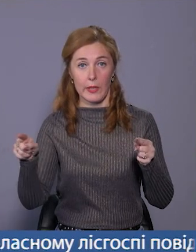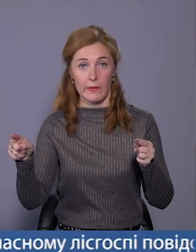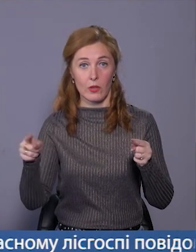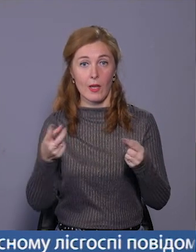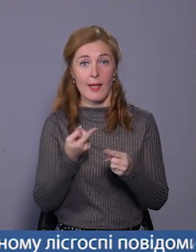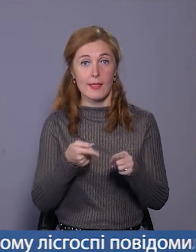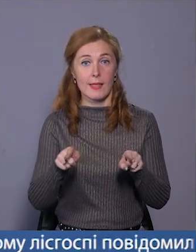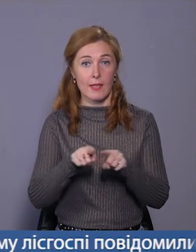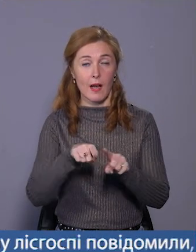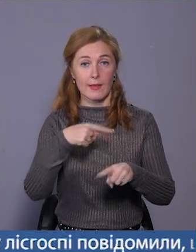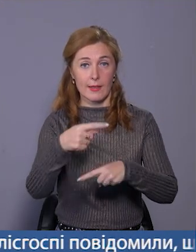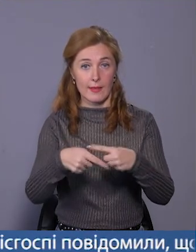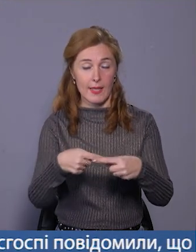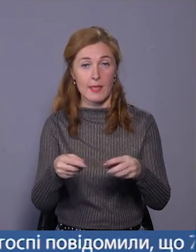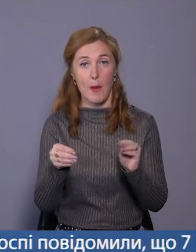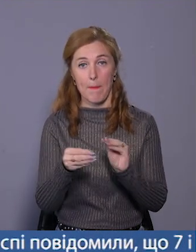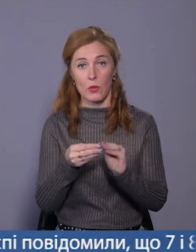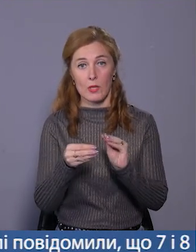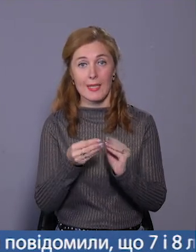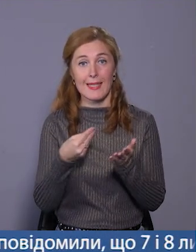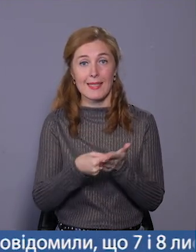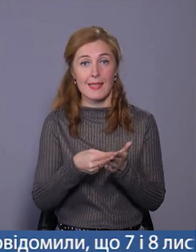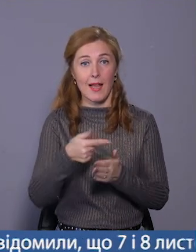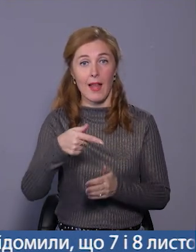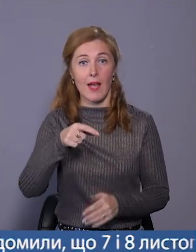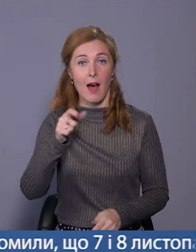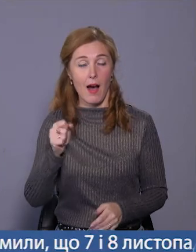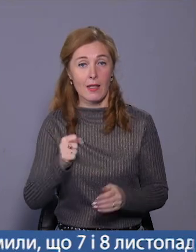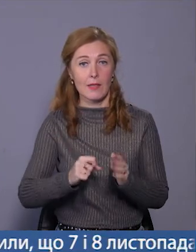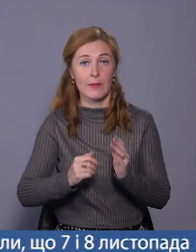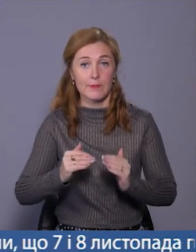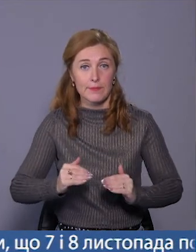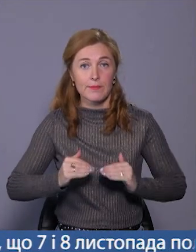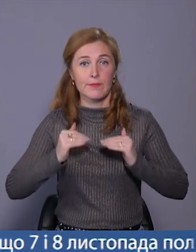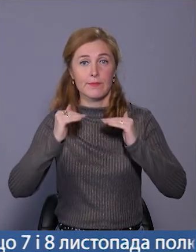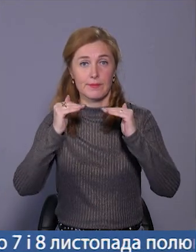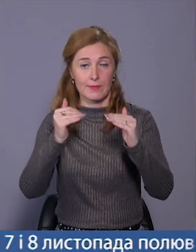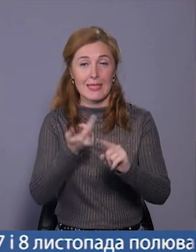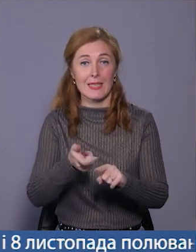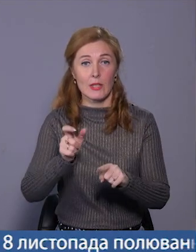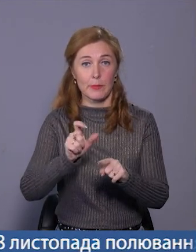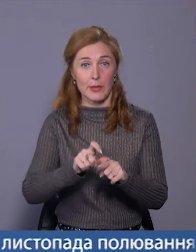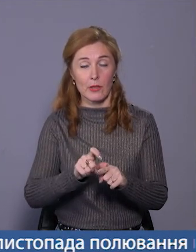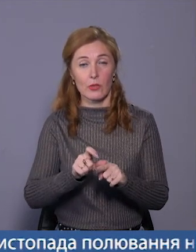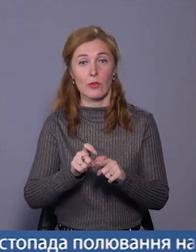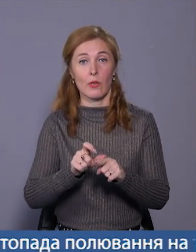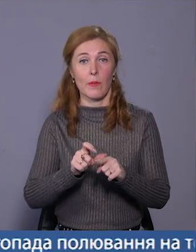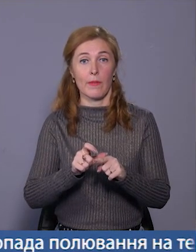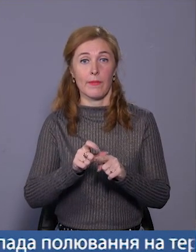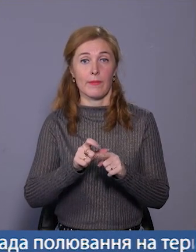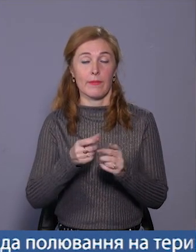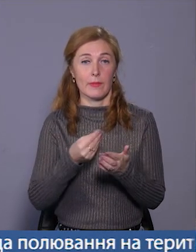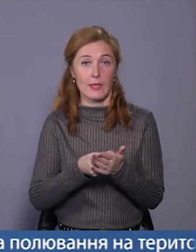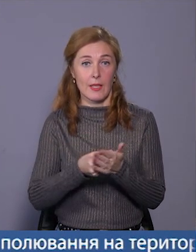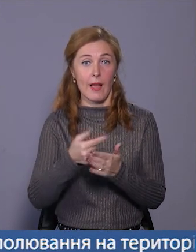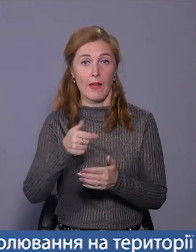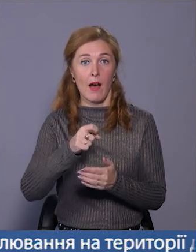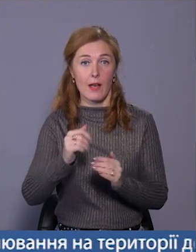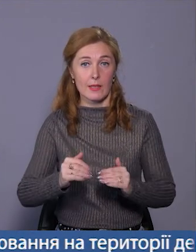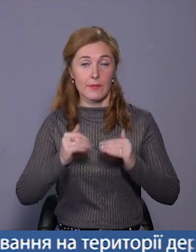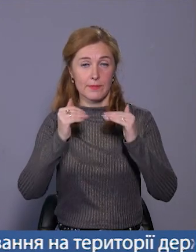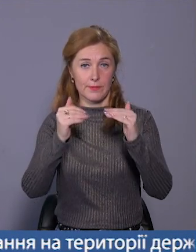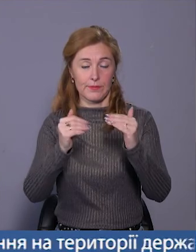вона постійна, ціни на газ починають йти вверх. Тобто зі збільшенням попиту збільшується ціна на газ. І